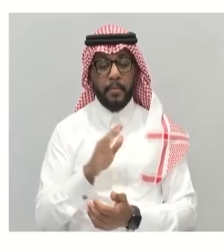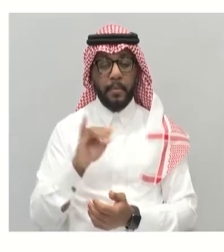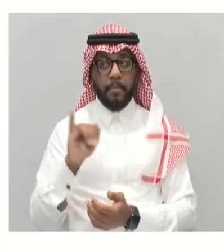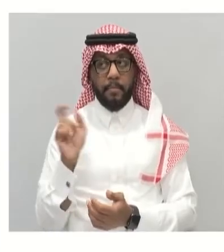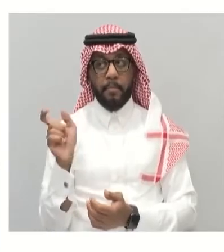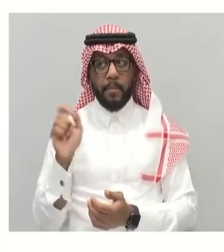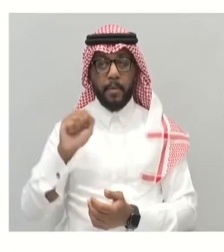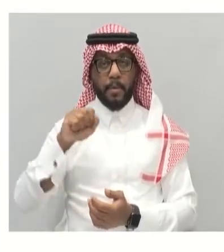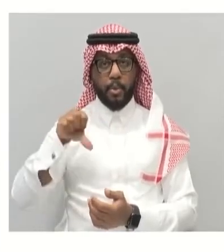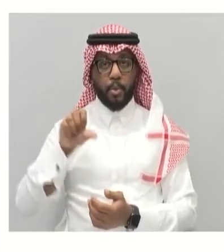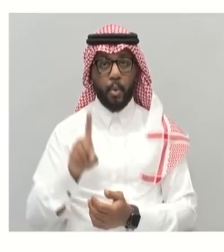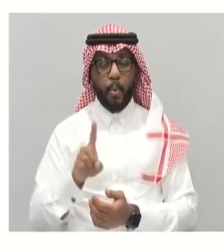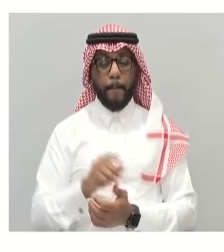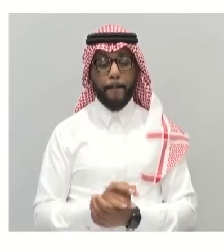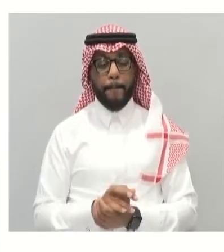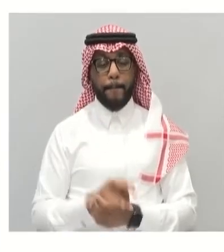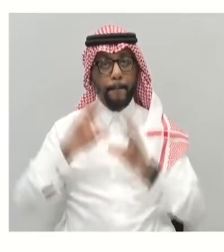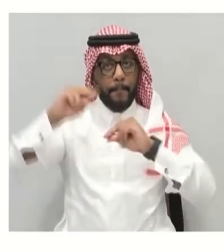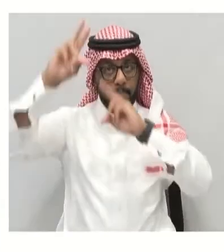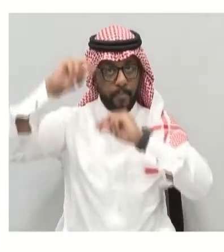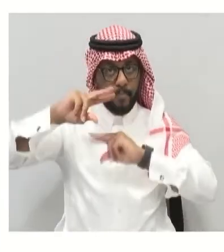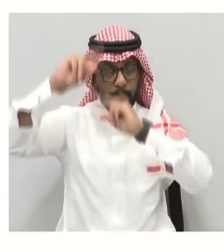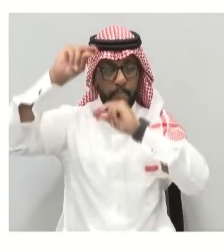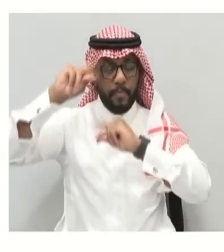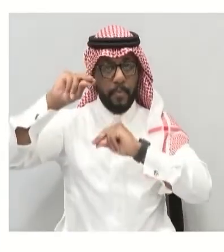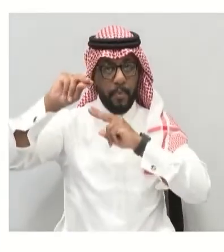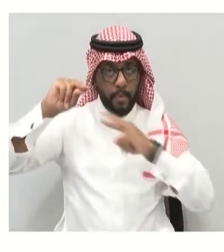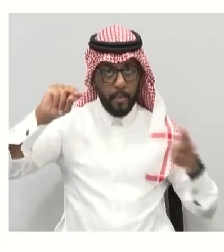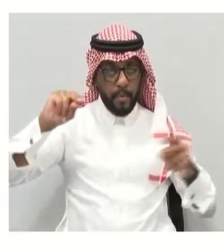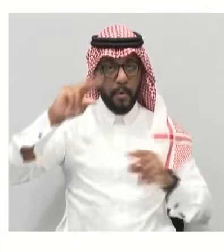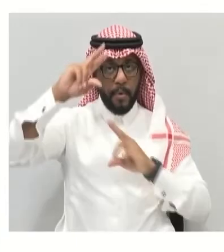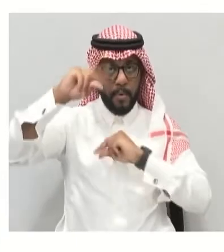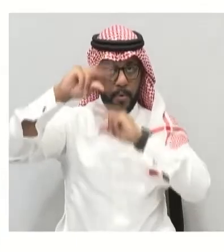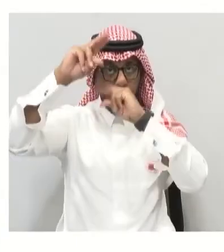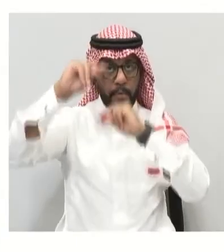ماذا منصوب وعلامه نصبه